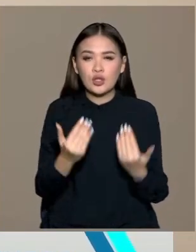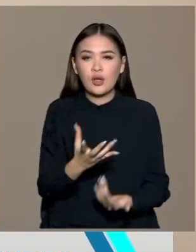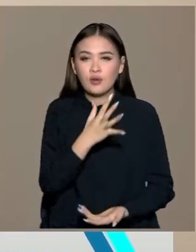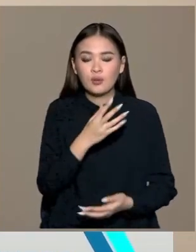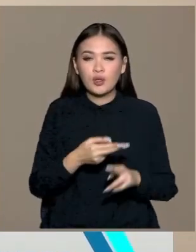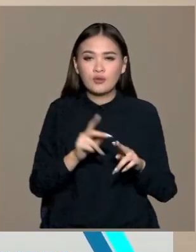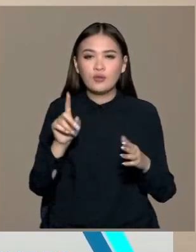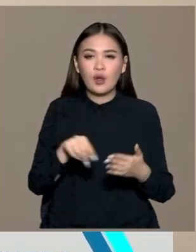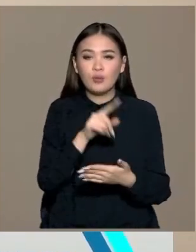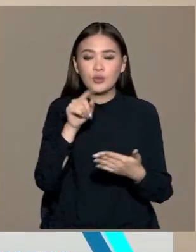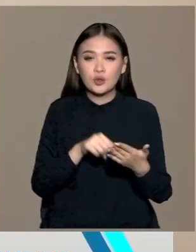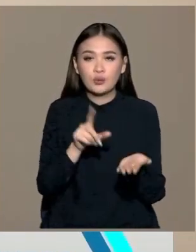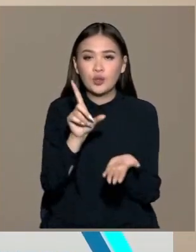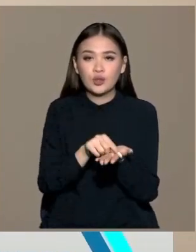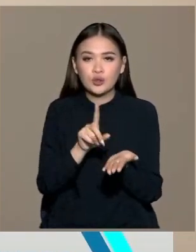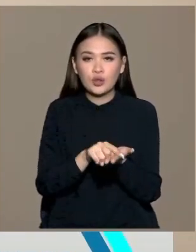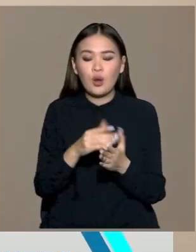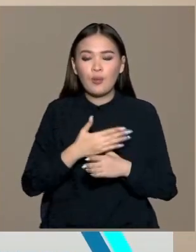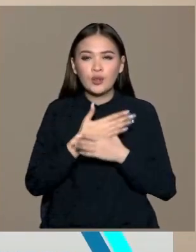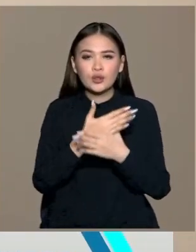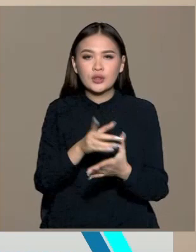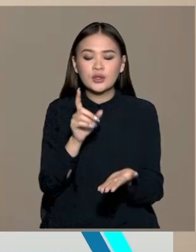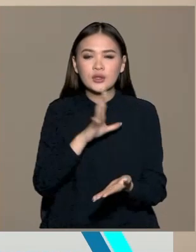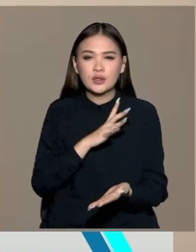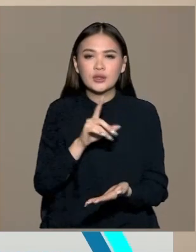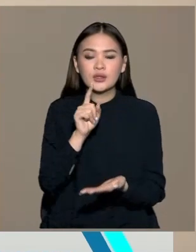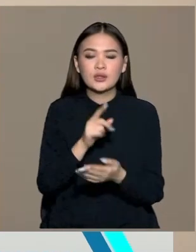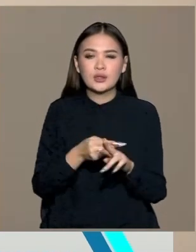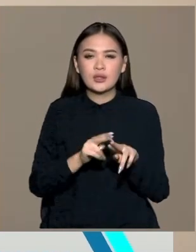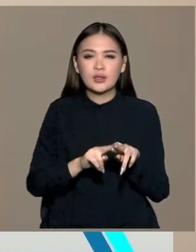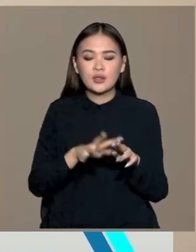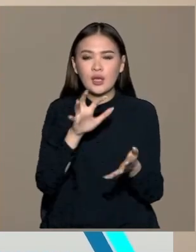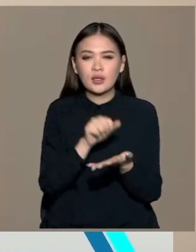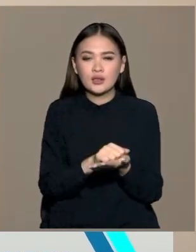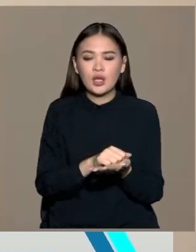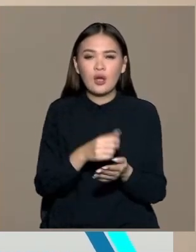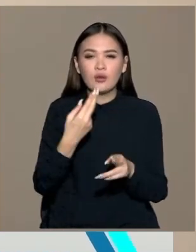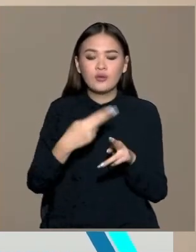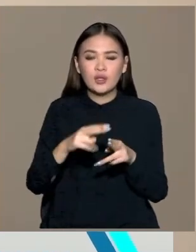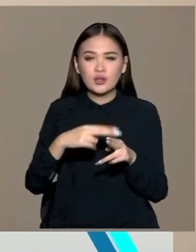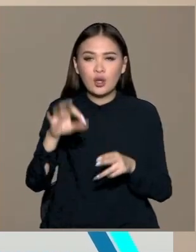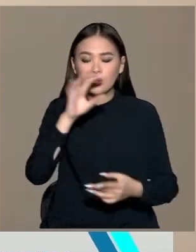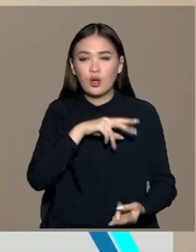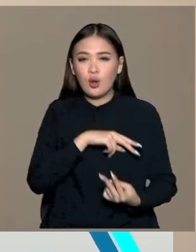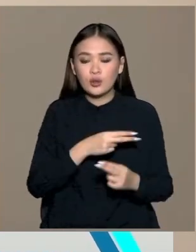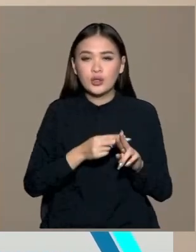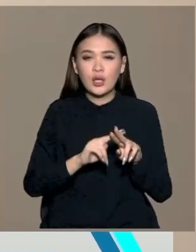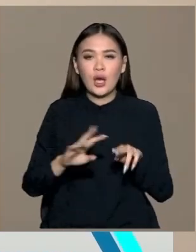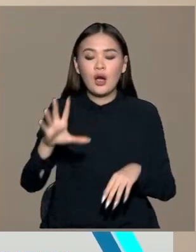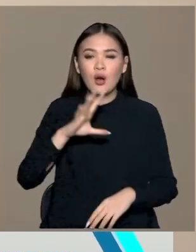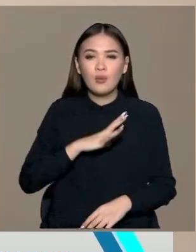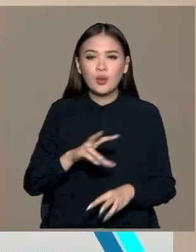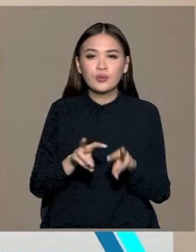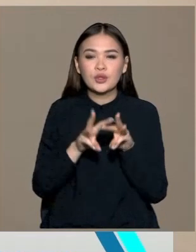то есть вопрос пенсионного обеспечения или занятых вредных условиях труда он рассматривается в рамках созданной рабочей группы при Министерстве